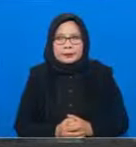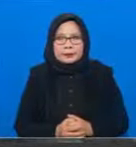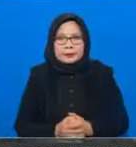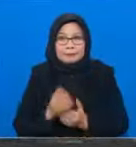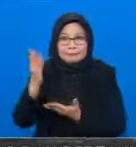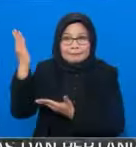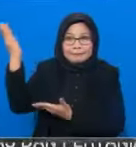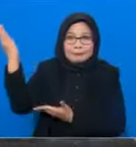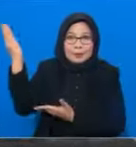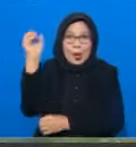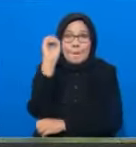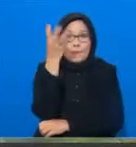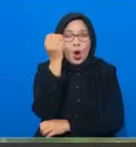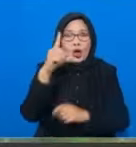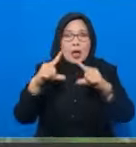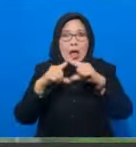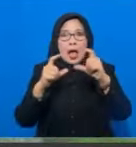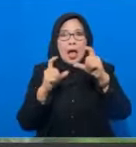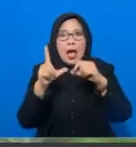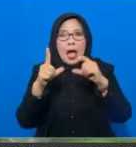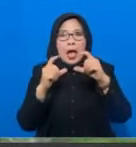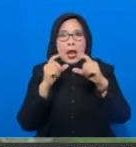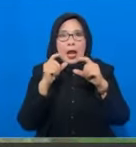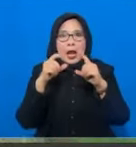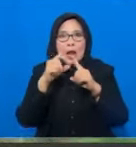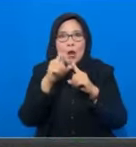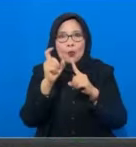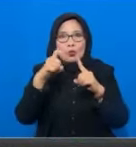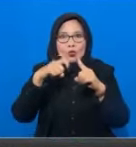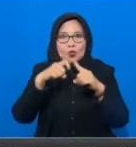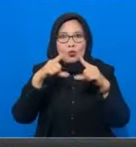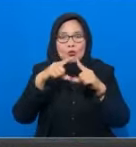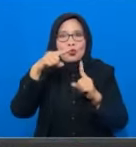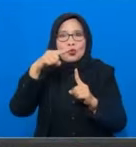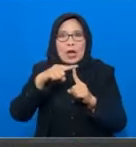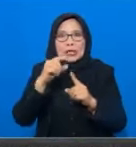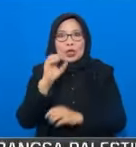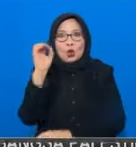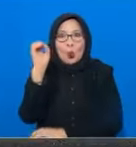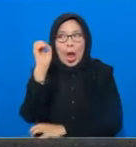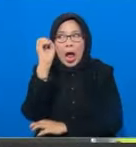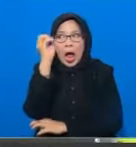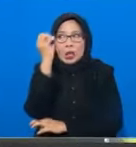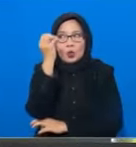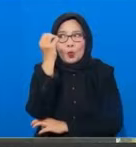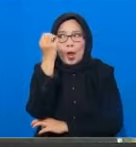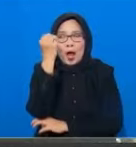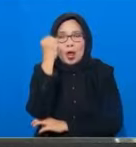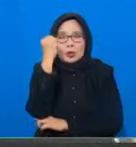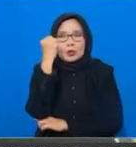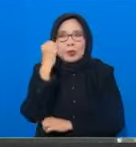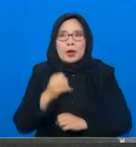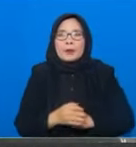Inilah salah satu pohon alpukat yang menghasilkan buah berukuran jumbo milik warga desa Sambirejo, Jombang, Jawa Timur. Pohon alpukat jenis Marcus